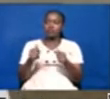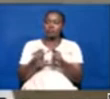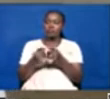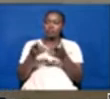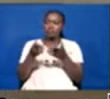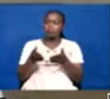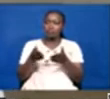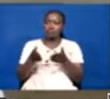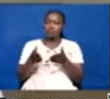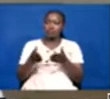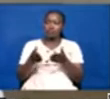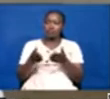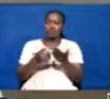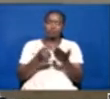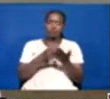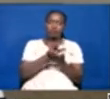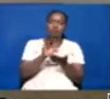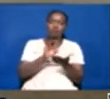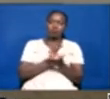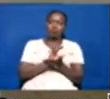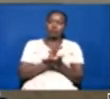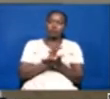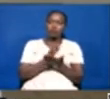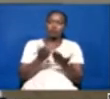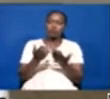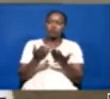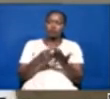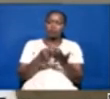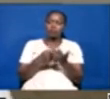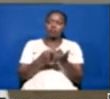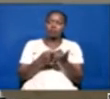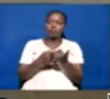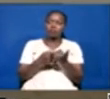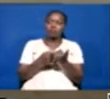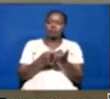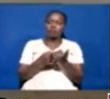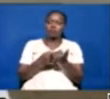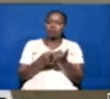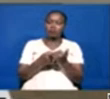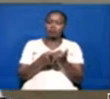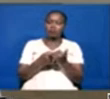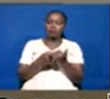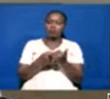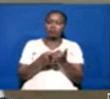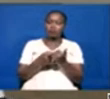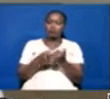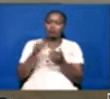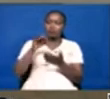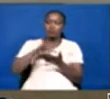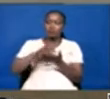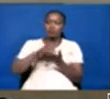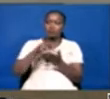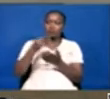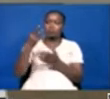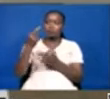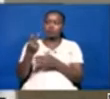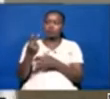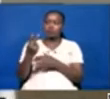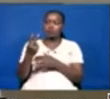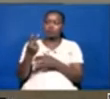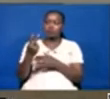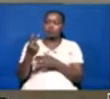eneo la kujumulisha kura wameweza kuhesabu kura za zile station, zile polling station 32 ya